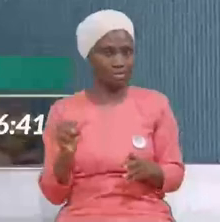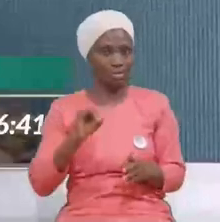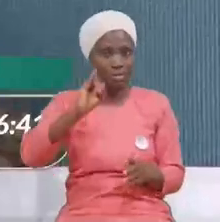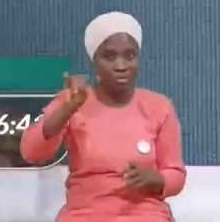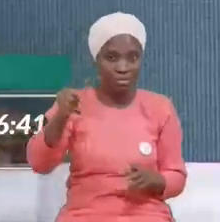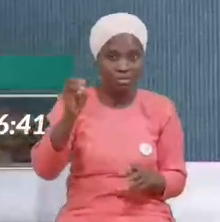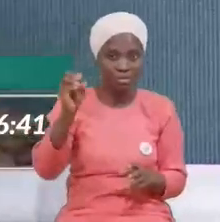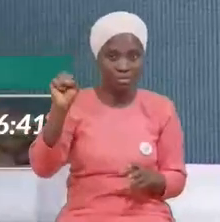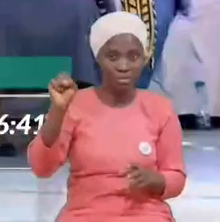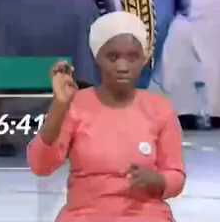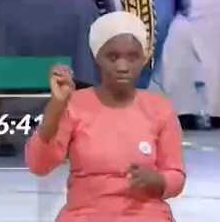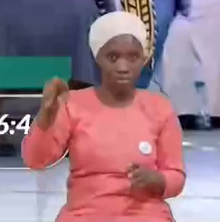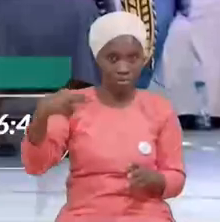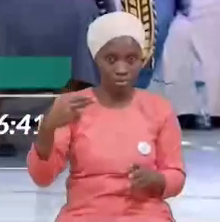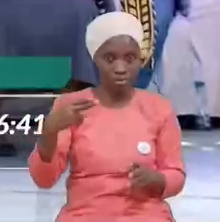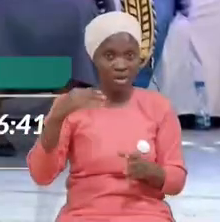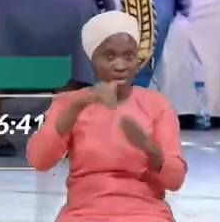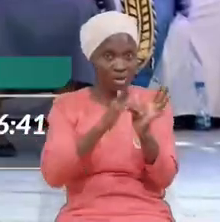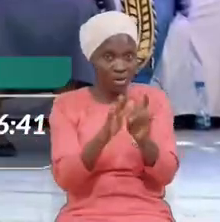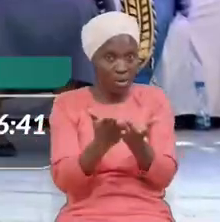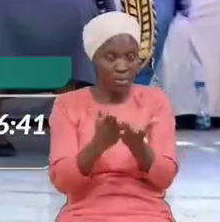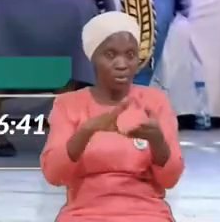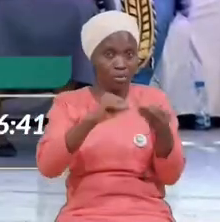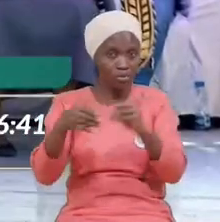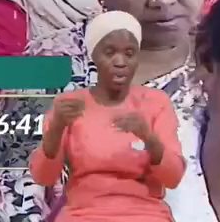Joseph, dans la Bible, avait un rêve.